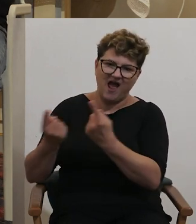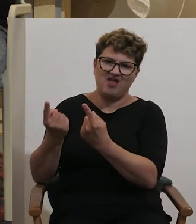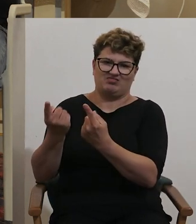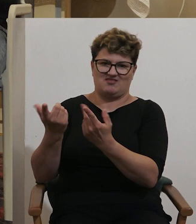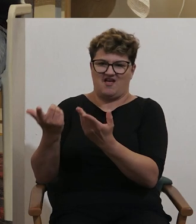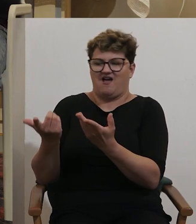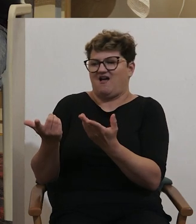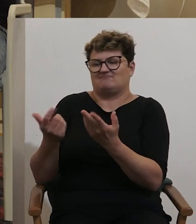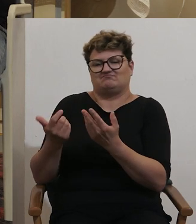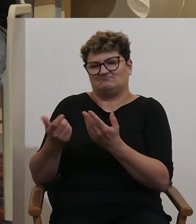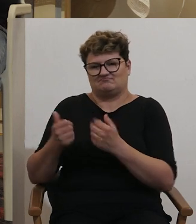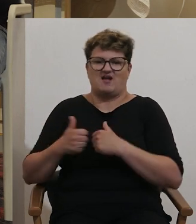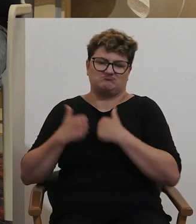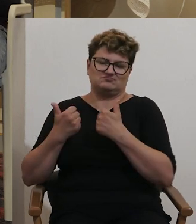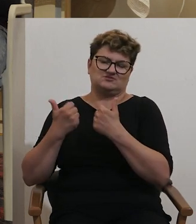by po prostu